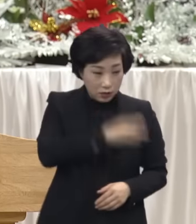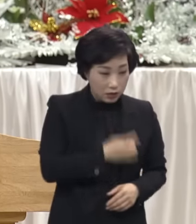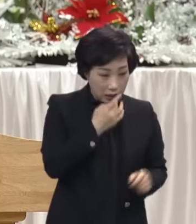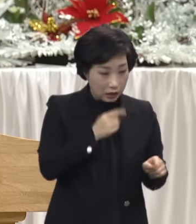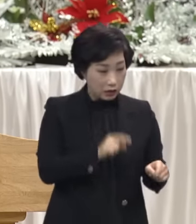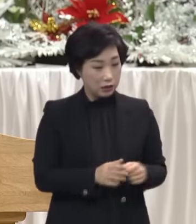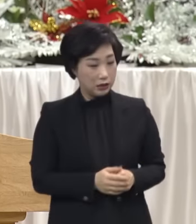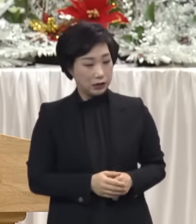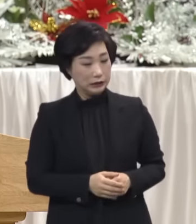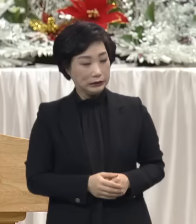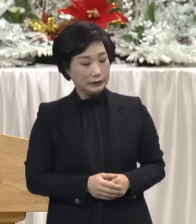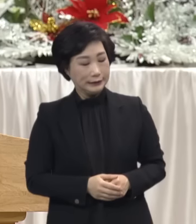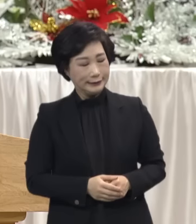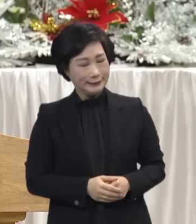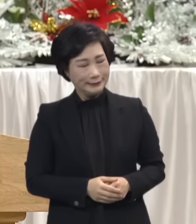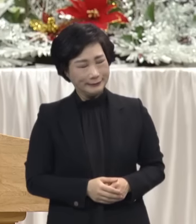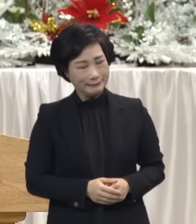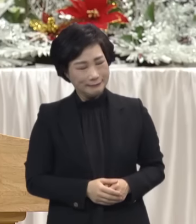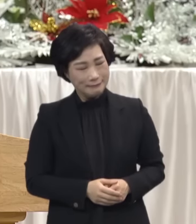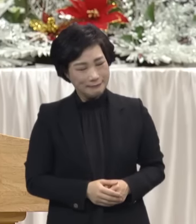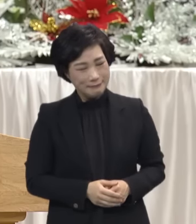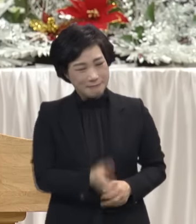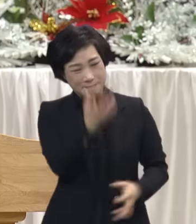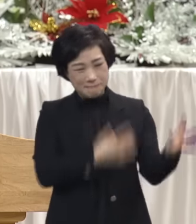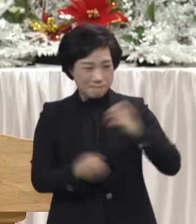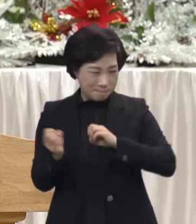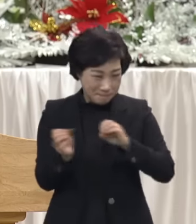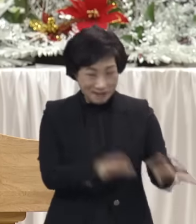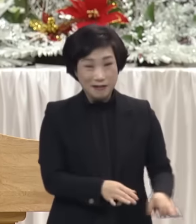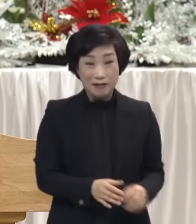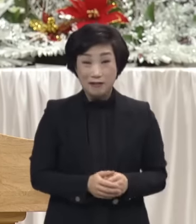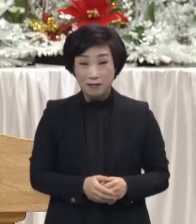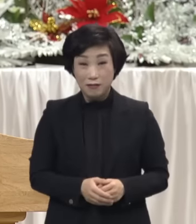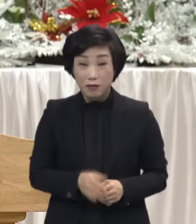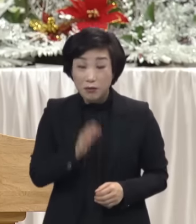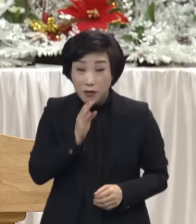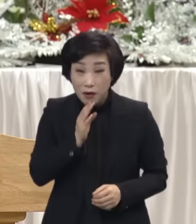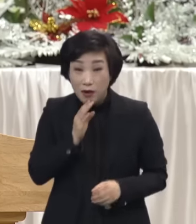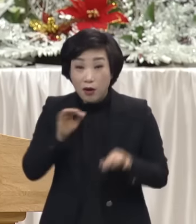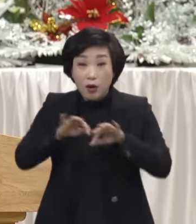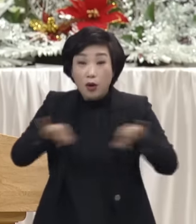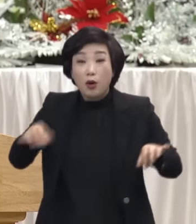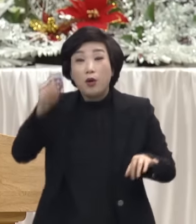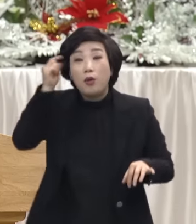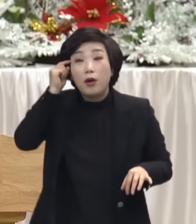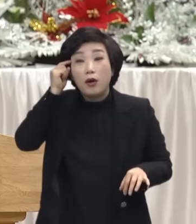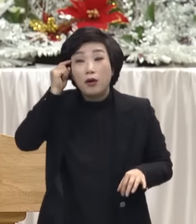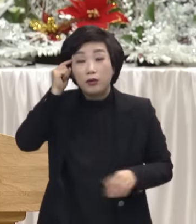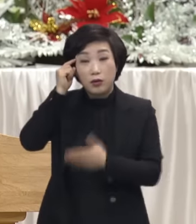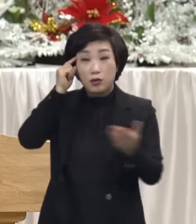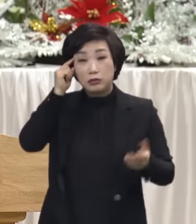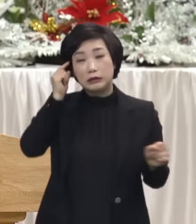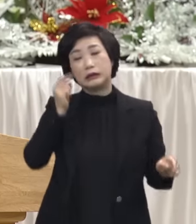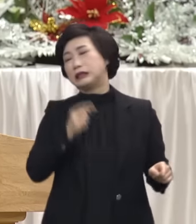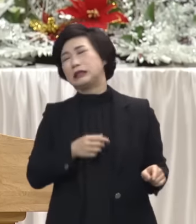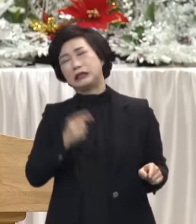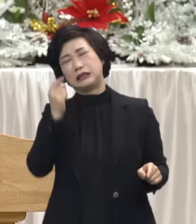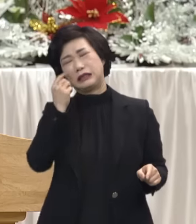보면 바로 불태워 없애버리고 싶어요. 왜 그렇습니까? 보기가